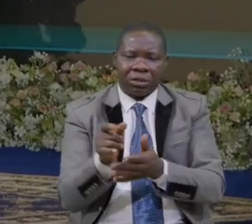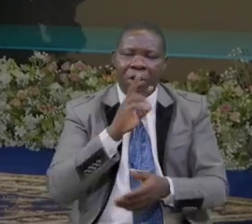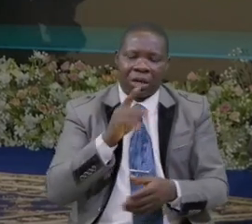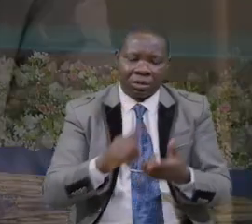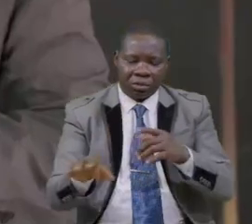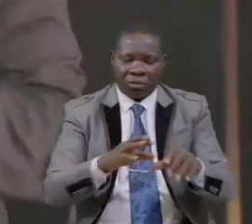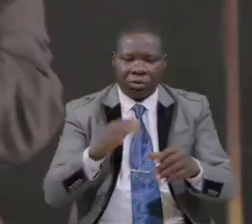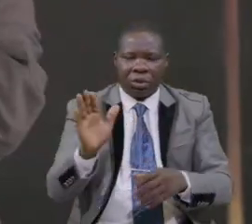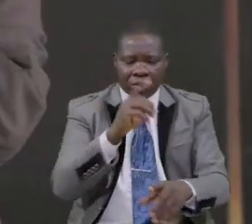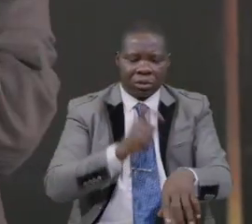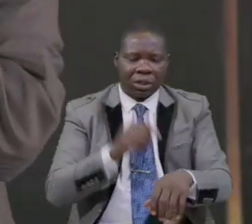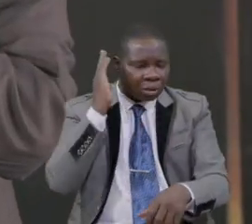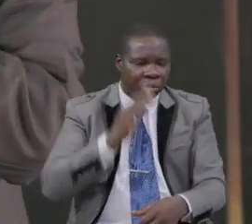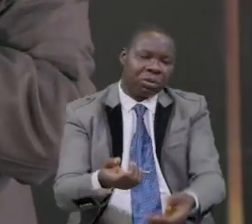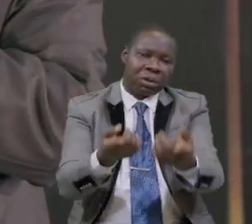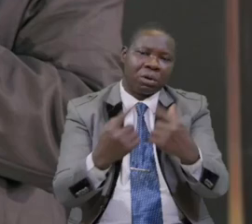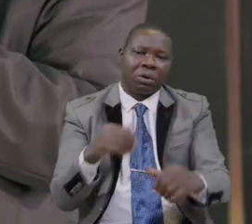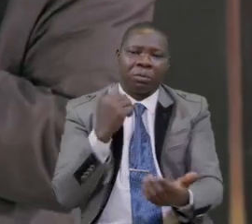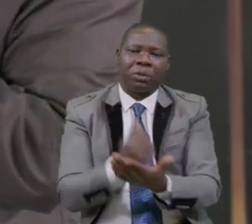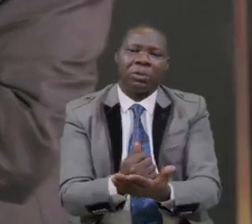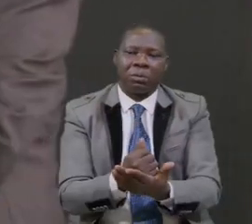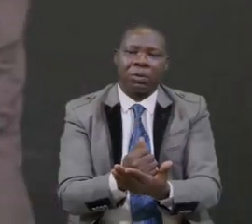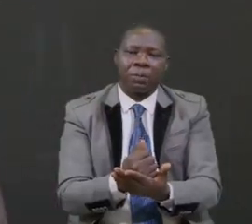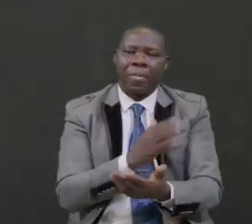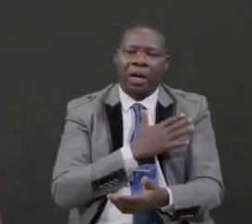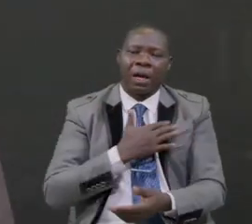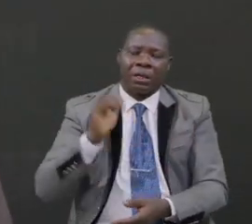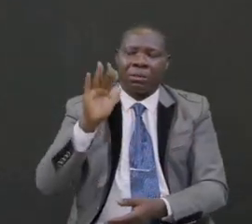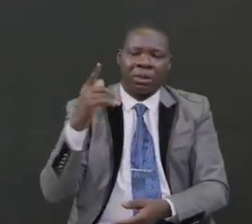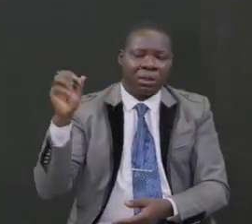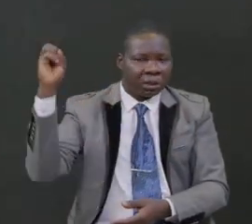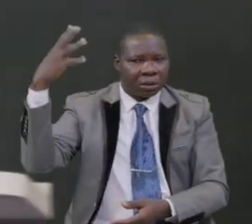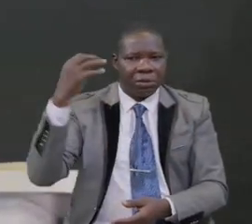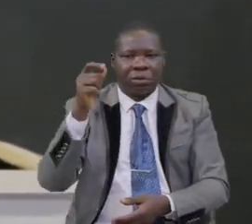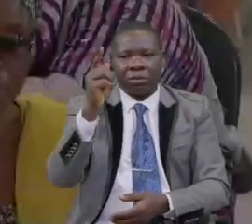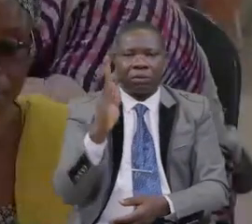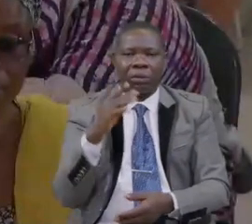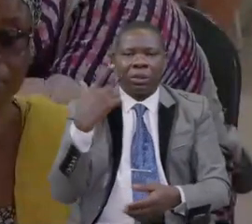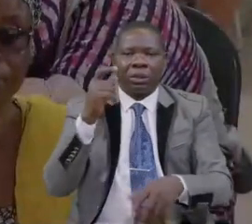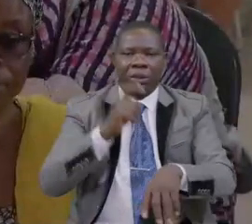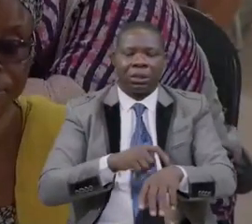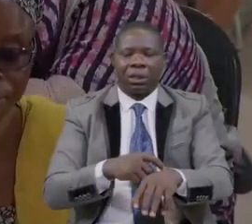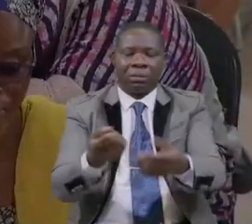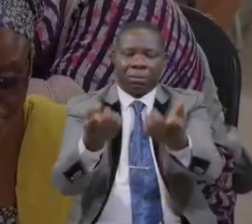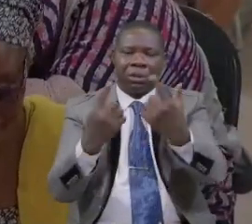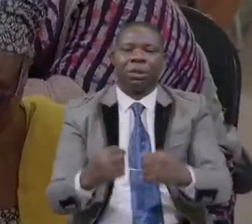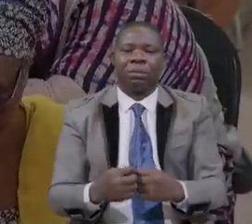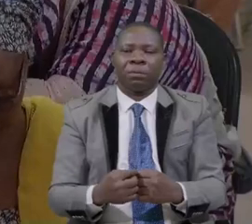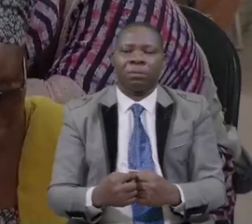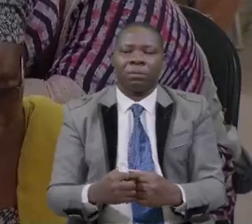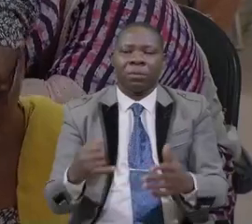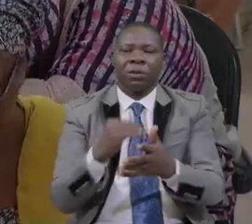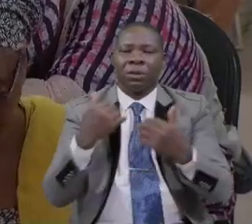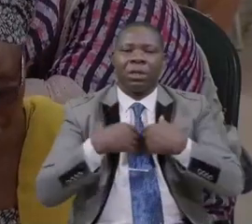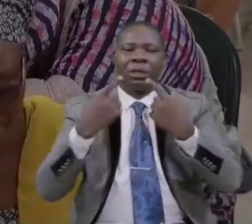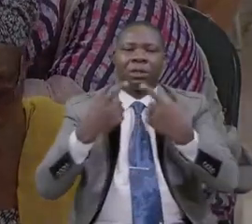va venir. Et par la grâce de Dieu, l'heure est venue. Et c'est